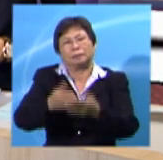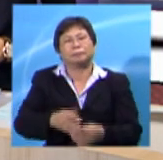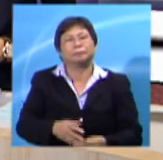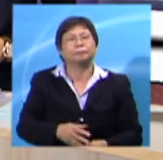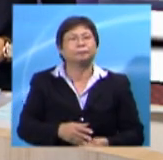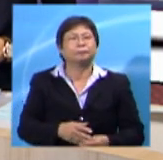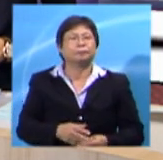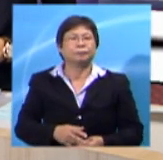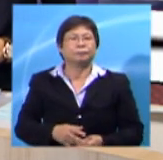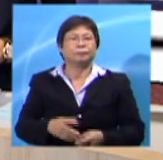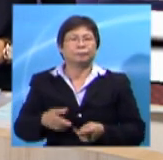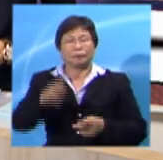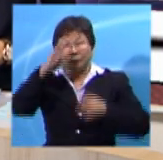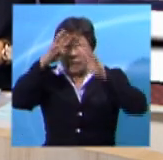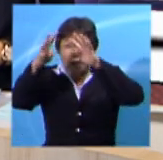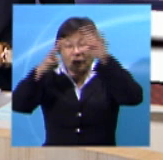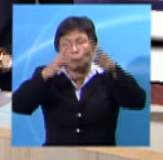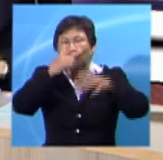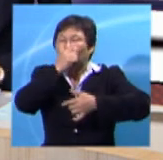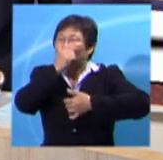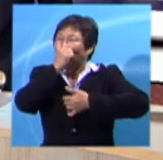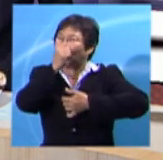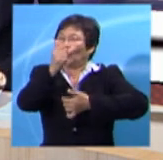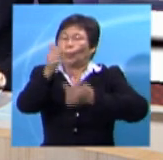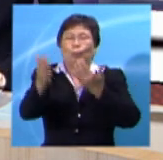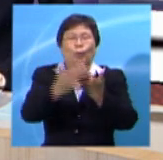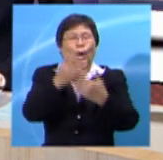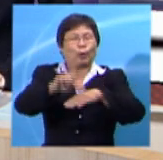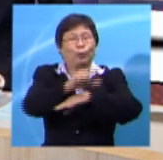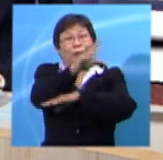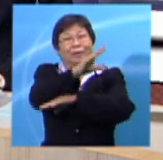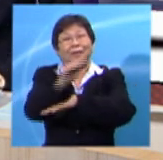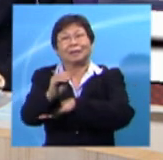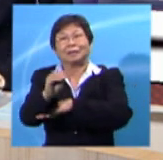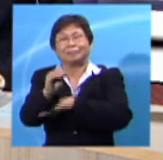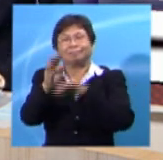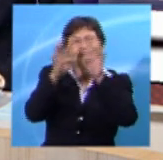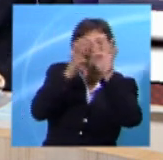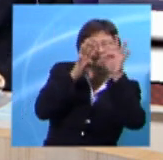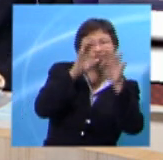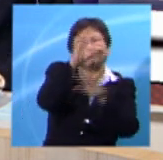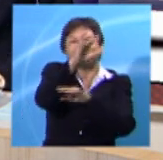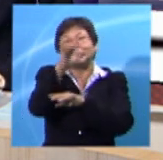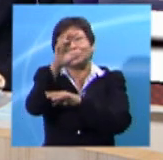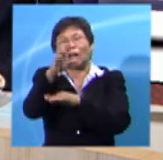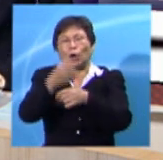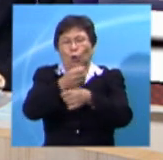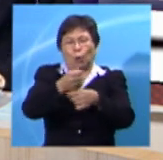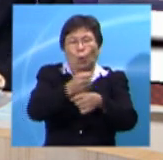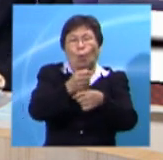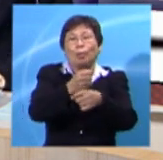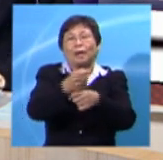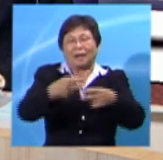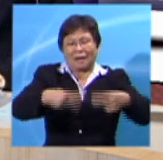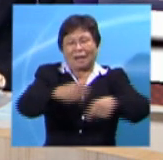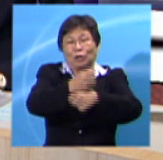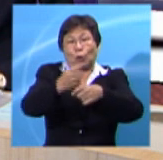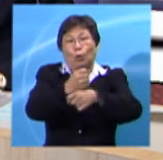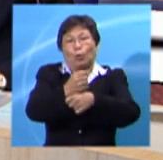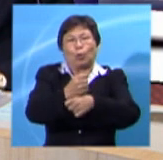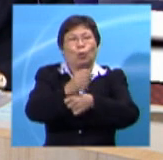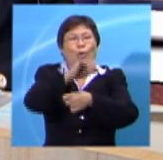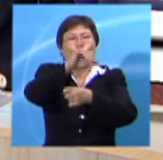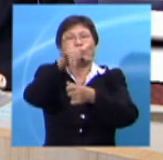sekarang Reka bentuknya menarik mudah digunakan serta bercirikan ala Kopi Tiam bangku dikenali